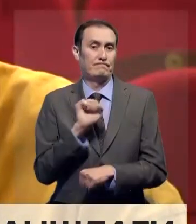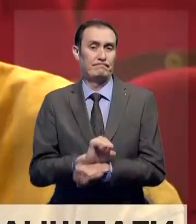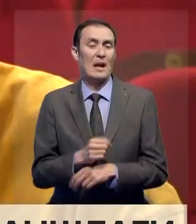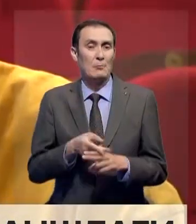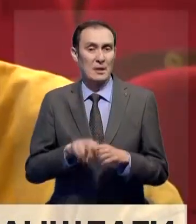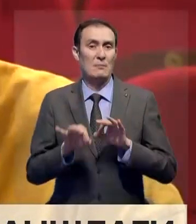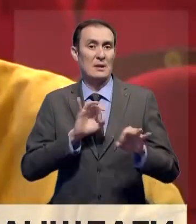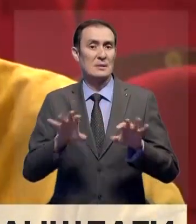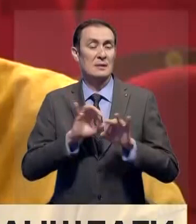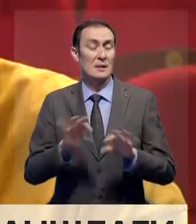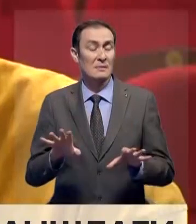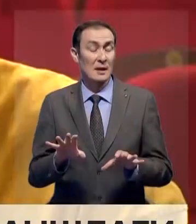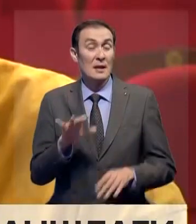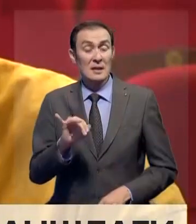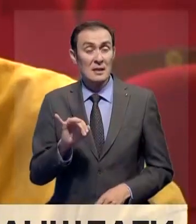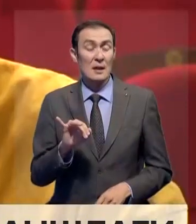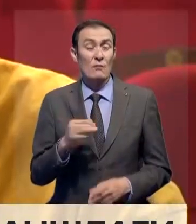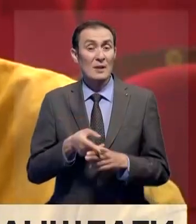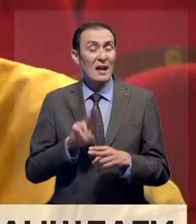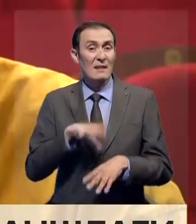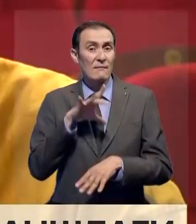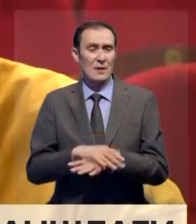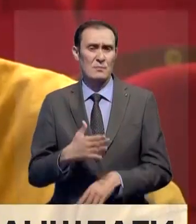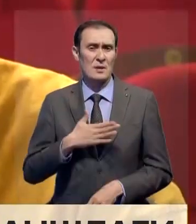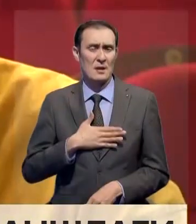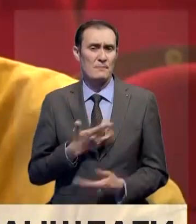этом рассказывать. И вот сам этот факт меня